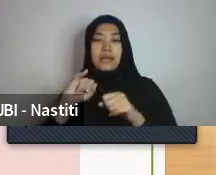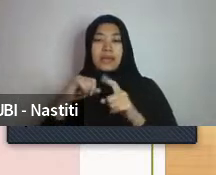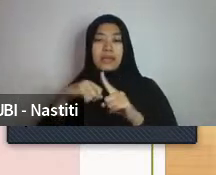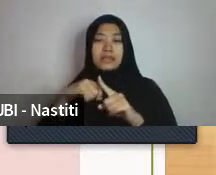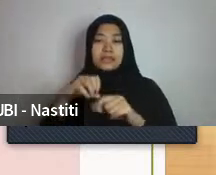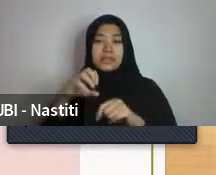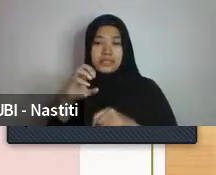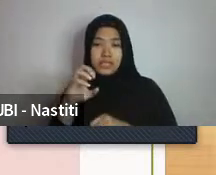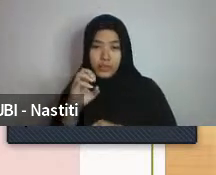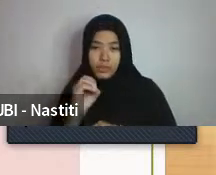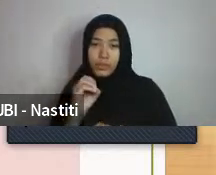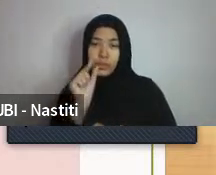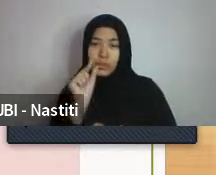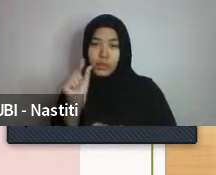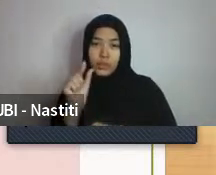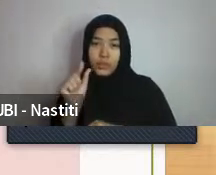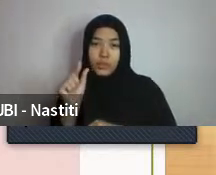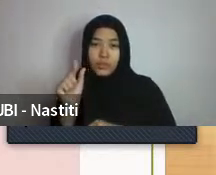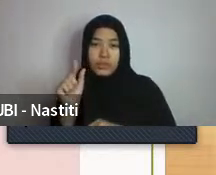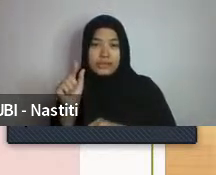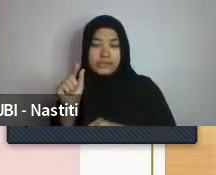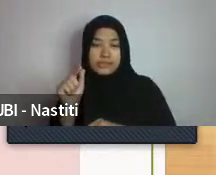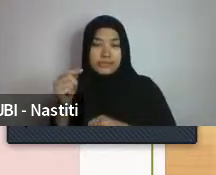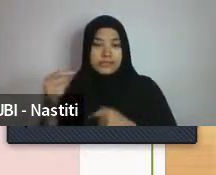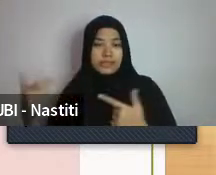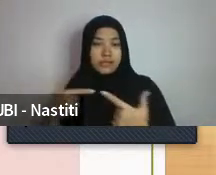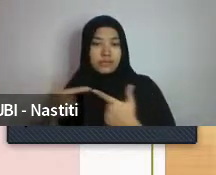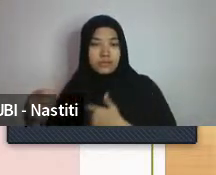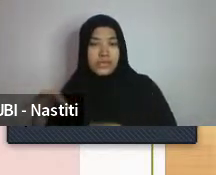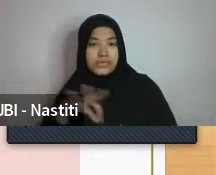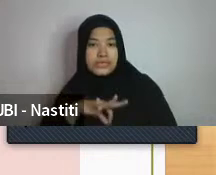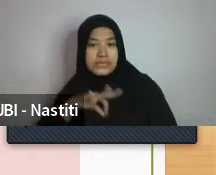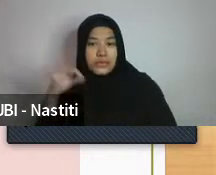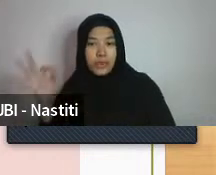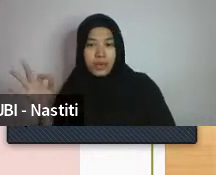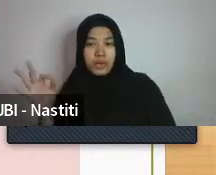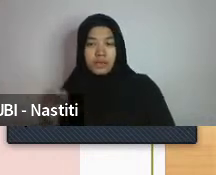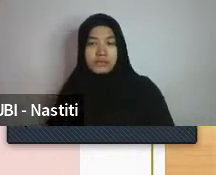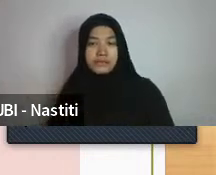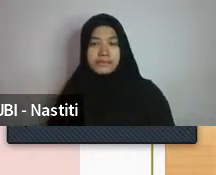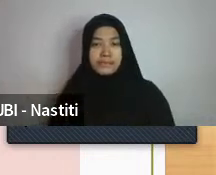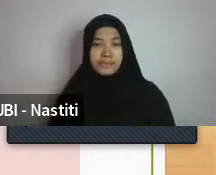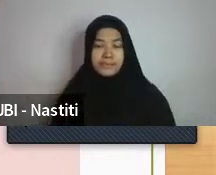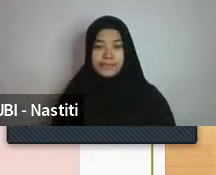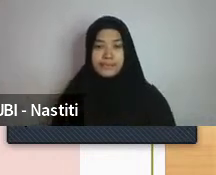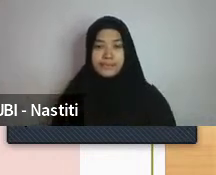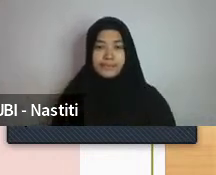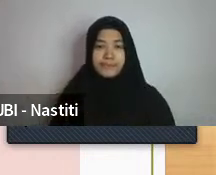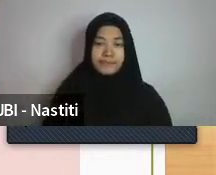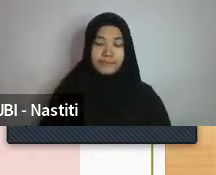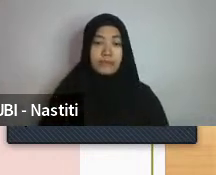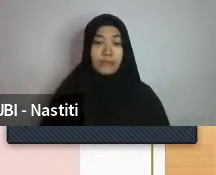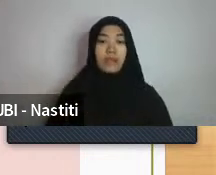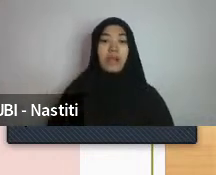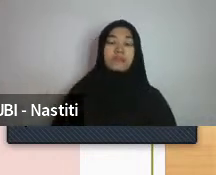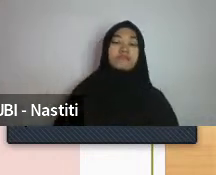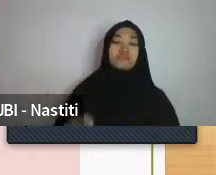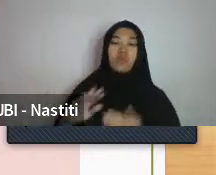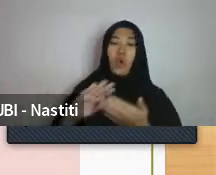akan tetap di sehat jiwa. Sedangkan yang gangguan jiwa juga, nah ini ada di komunitas kita.